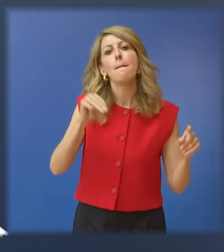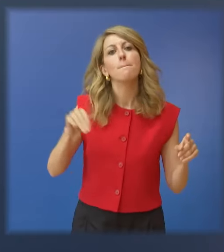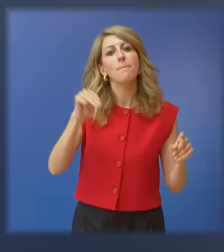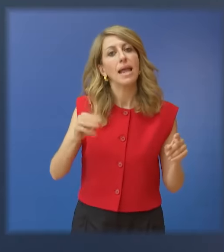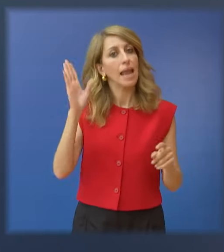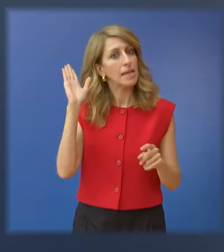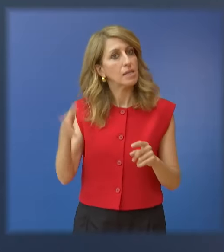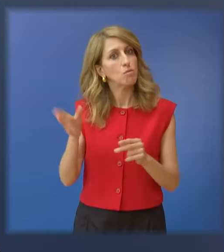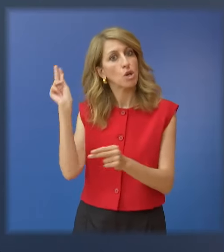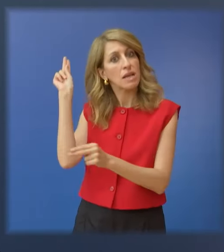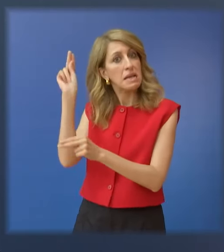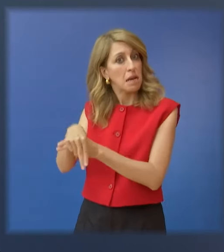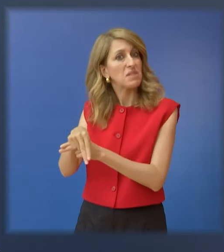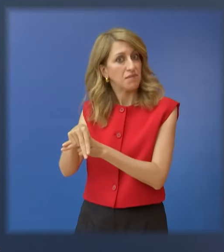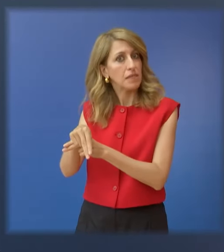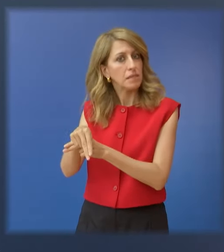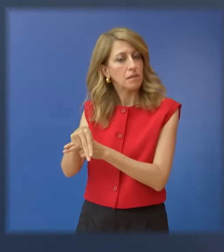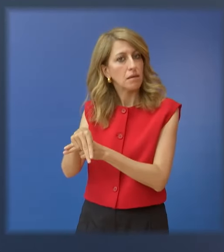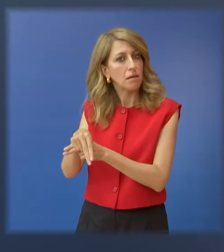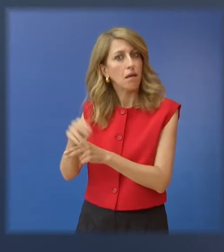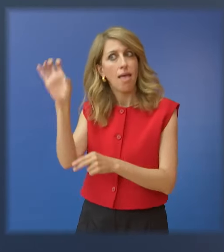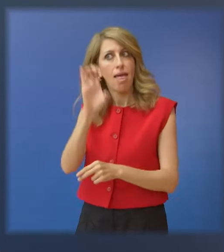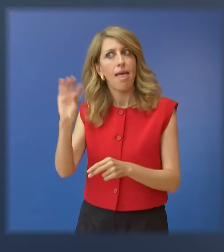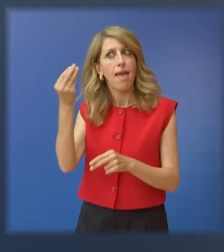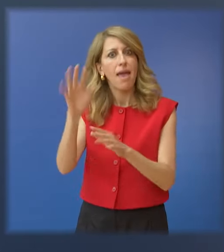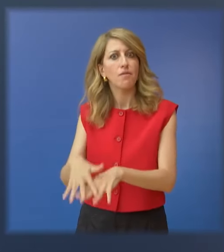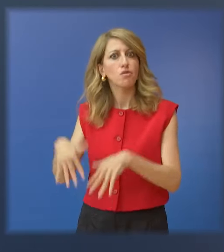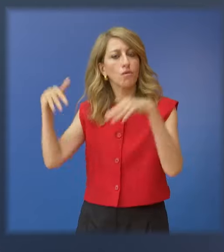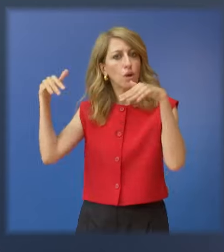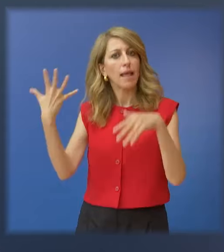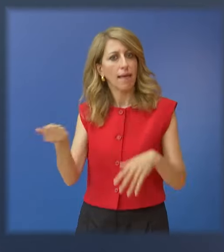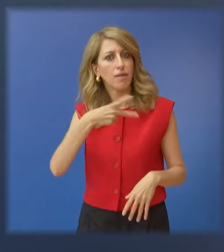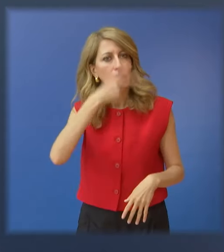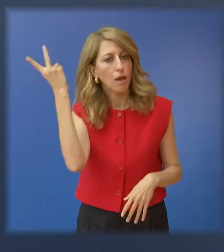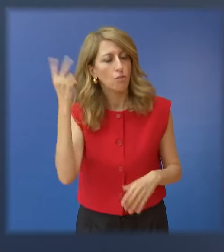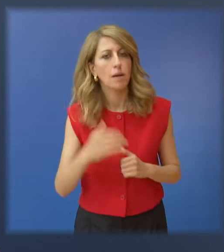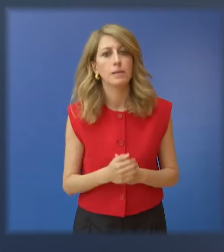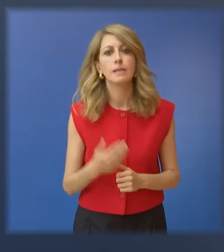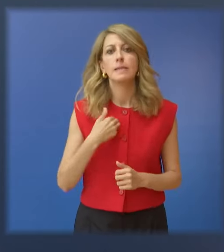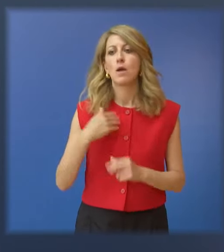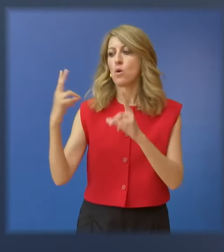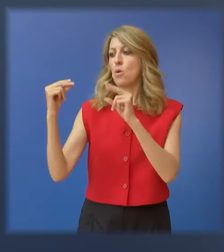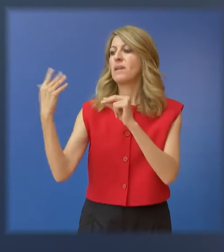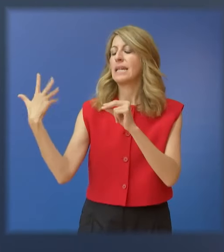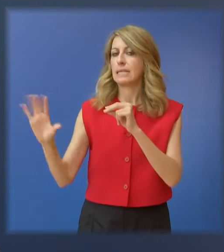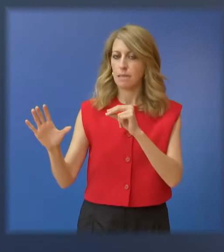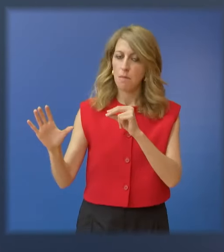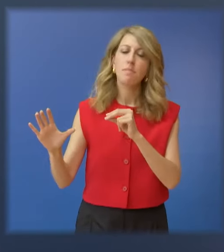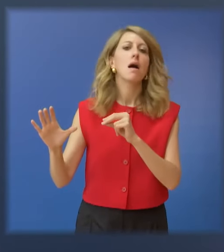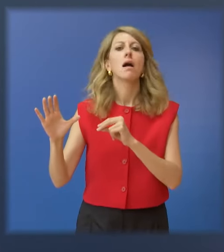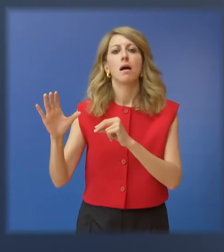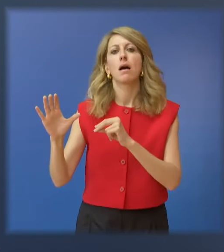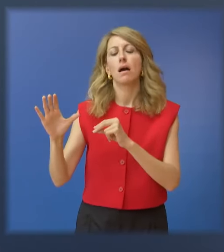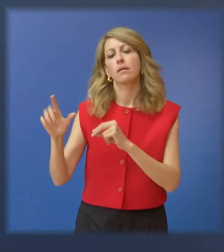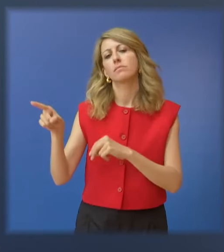δημοσία της εστίας ή όχι ευχαριστώ ε μετά από επικοινωνία που είχαμε την επικεφαλής της ευρωομάδας της νέας δημοκρατίας την κυρία ελίζα